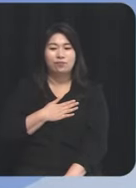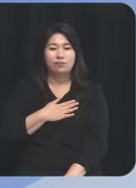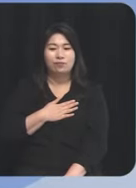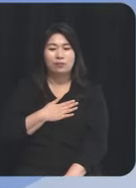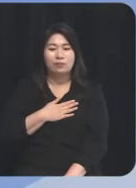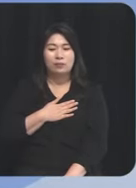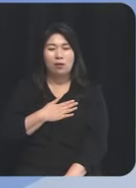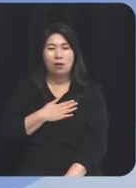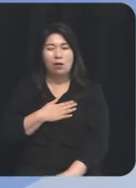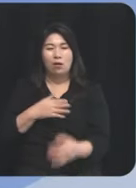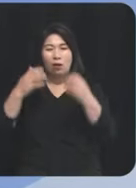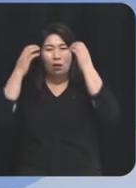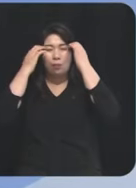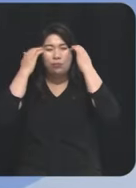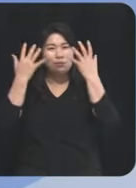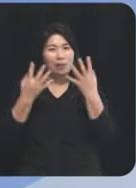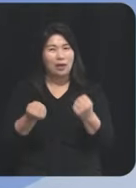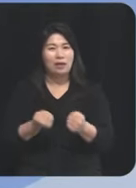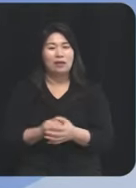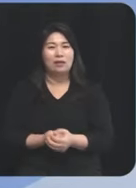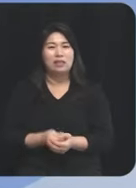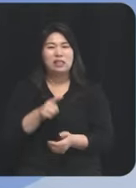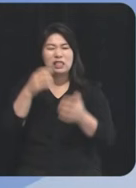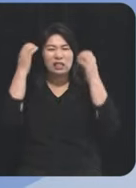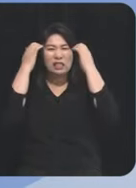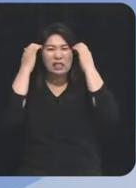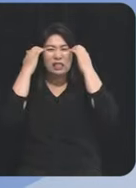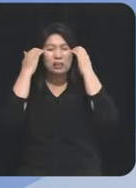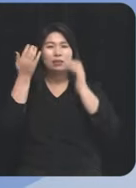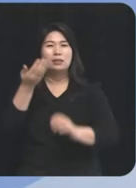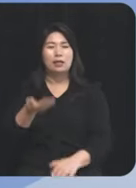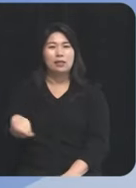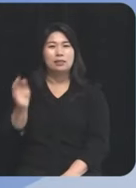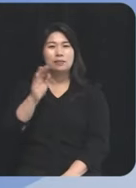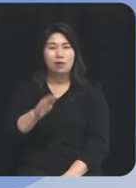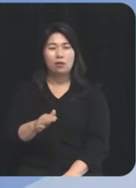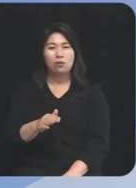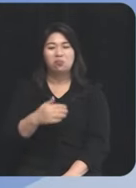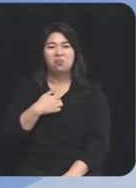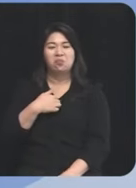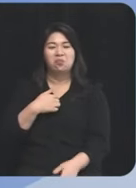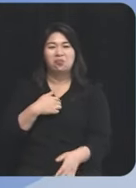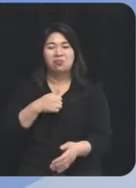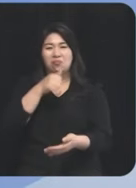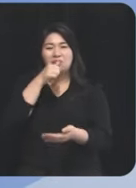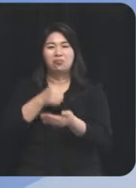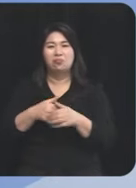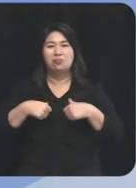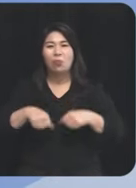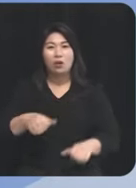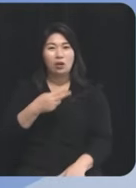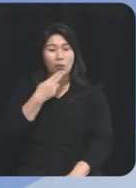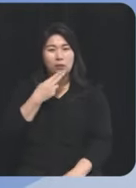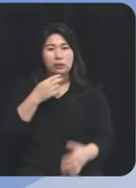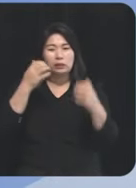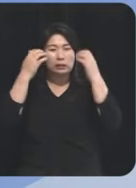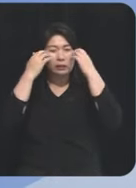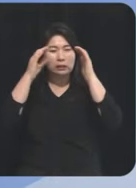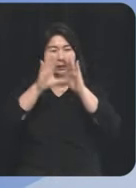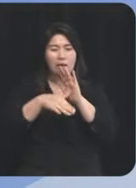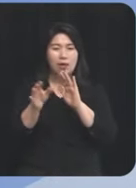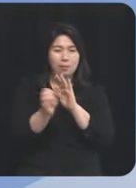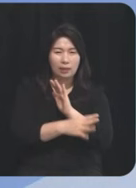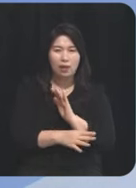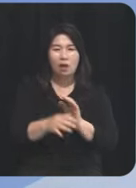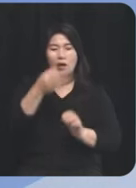시련이 많았습니다. 그러나 그 시련 앞에 결코 좌절해 보지 않았습니다. 시련이 시기 때마다